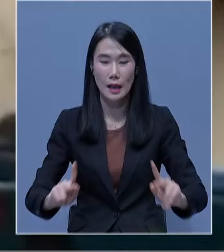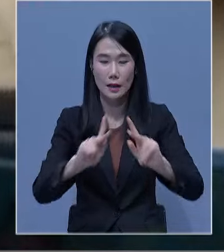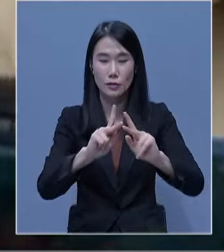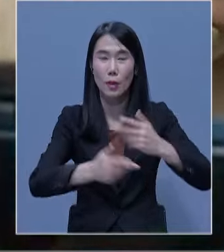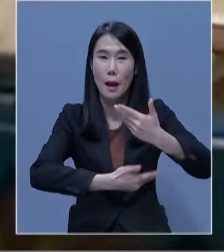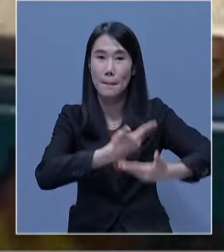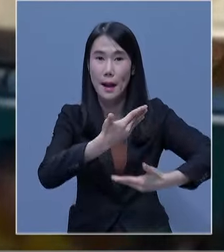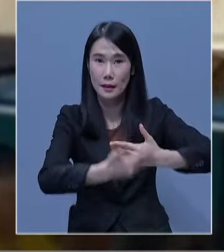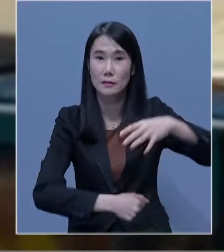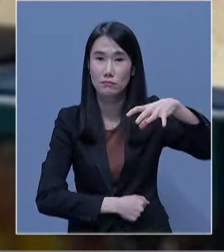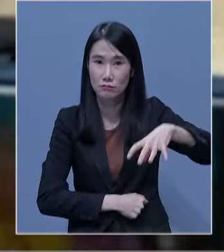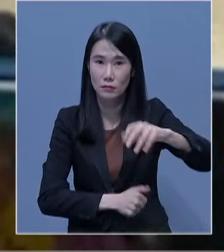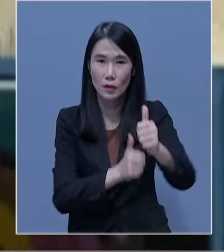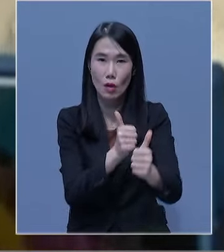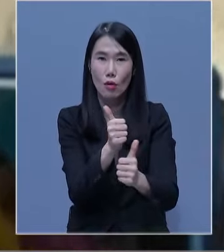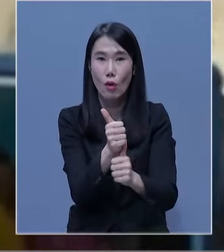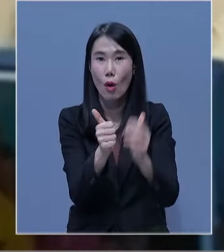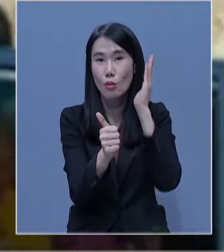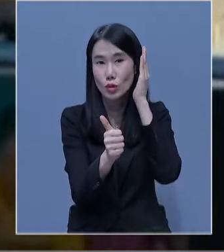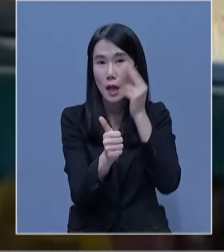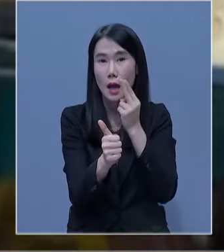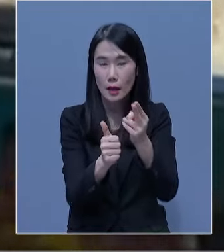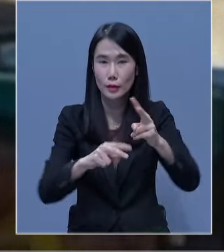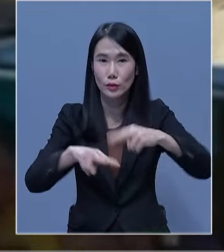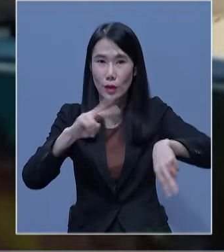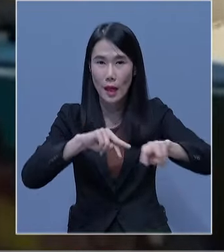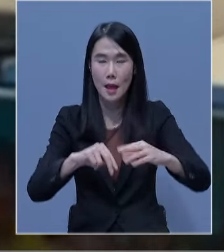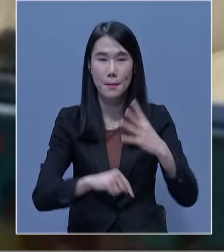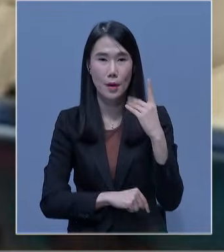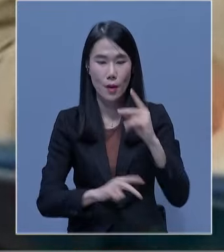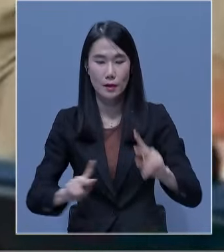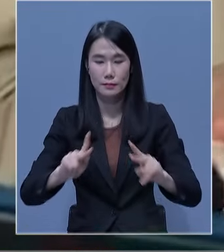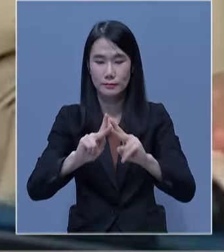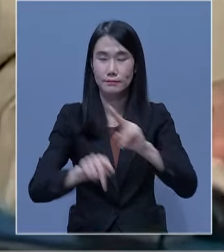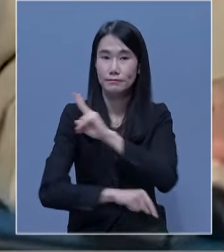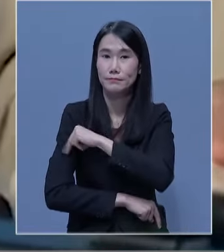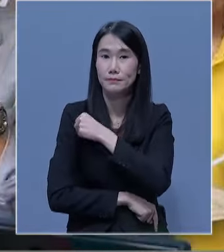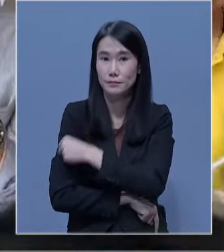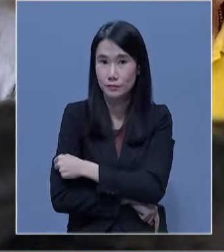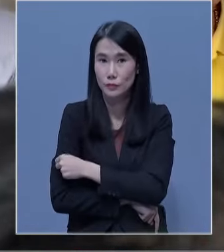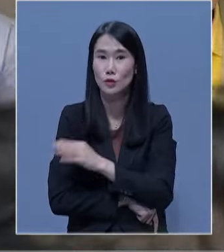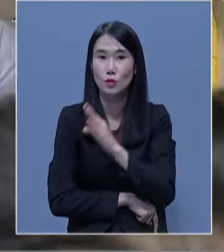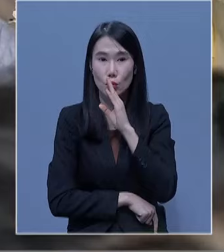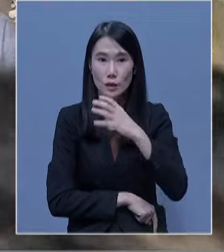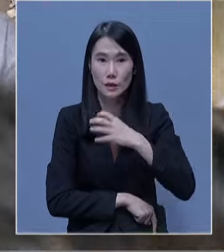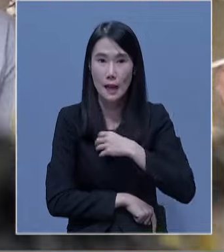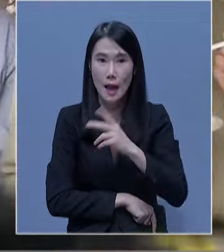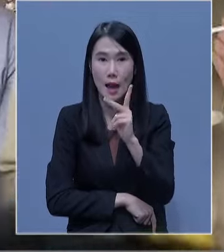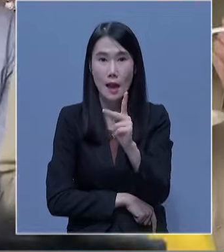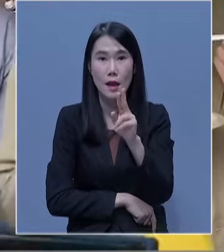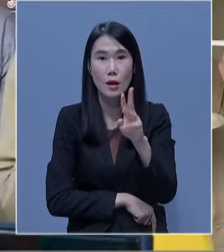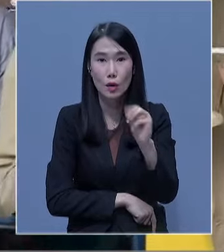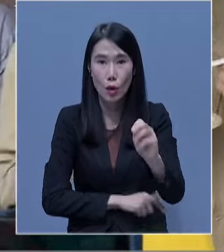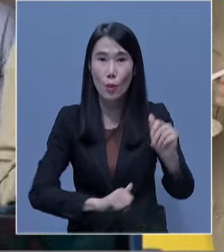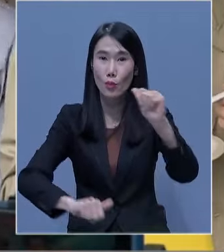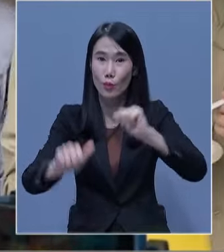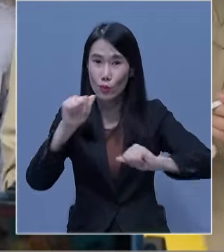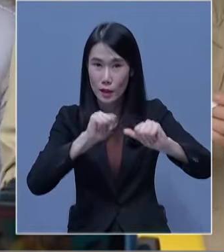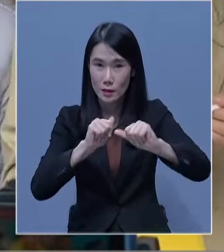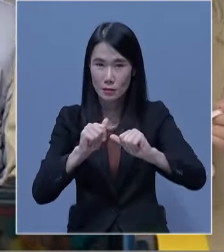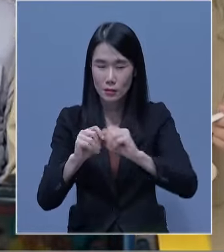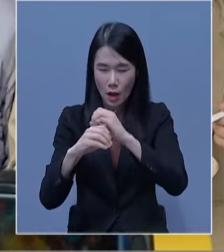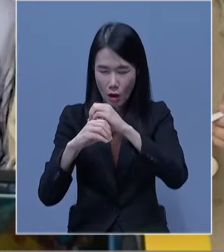าณิชย์ก็คือคุณภูมิธรรมเป็นคนดูแล อย่างทางสาธารณสุขเมื่อวานคุณสมศักดิ์บอกแล้วว่าถ้าจะให้กรมวิทยาศาสตร์การแพทย์มาตรวจก็ทำได้แต่ว่